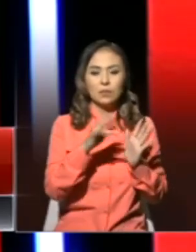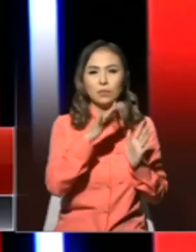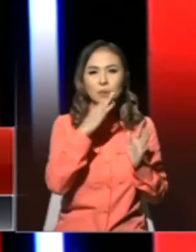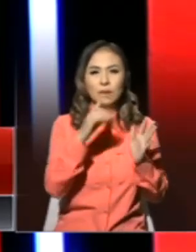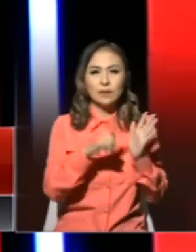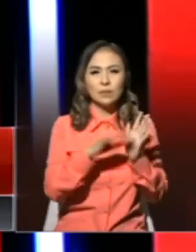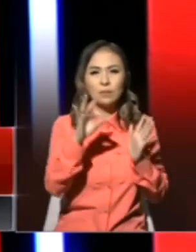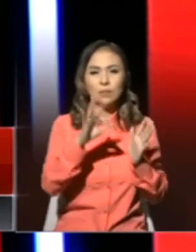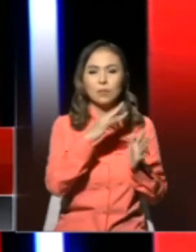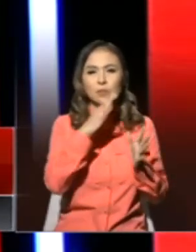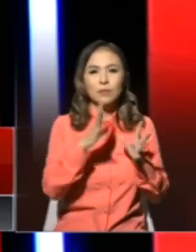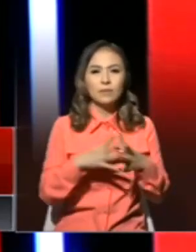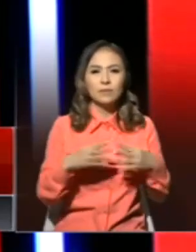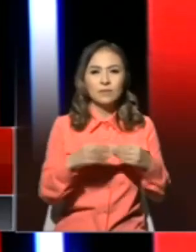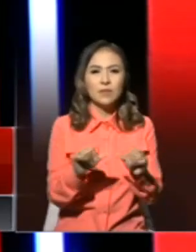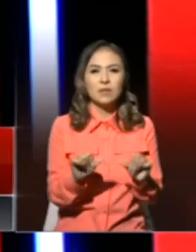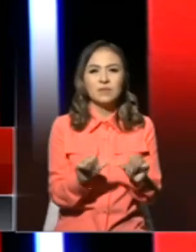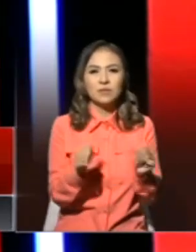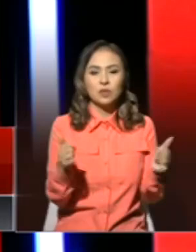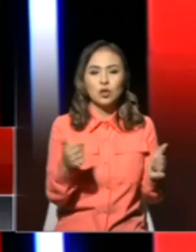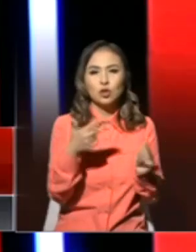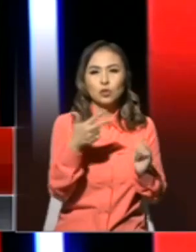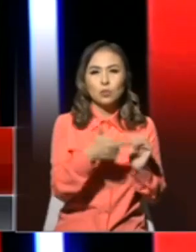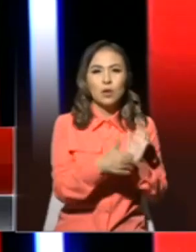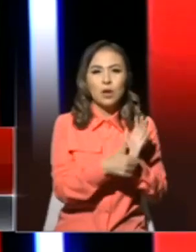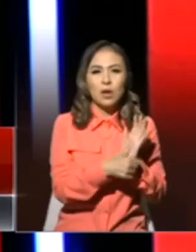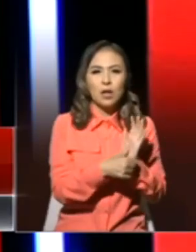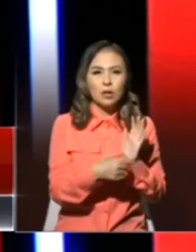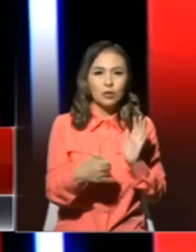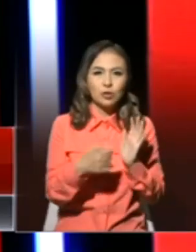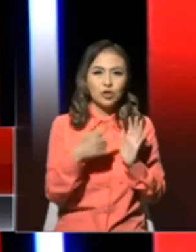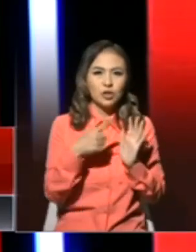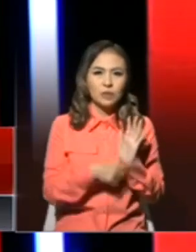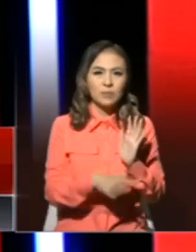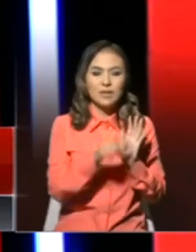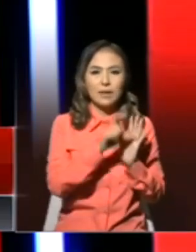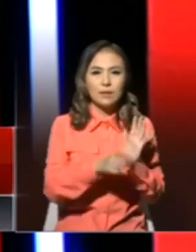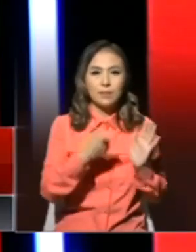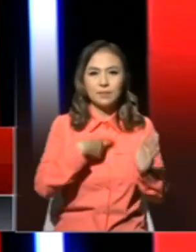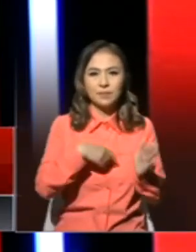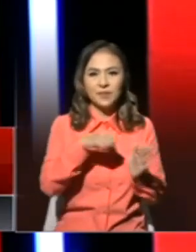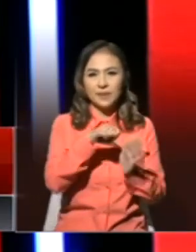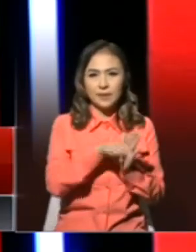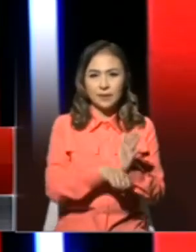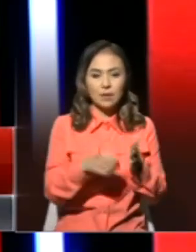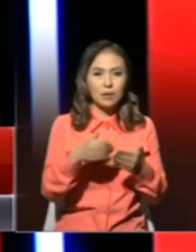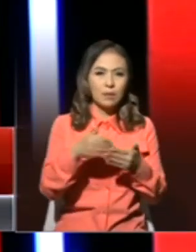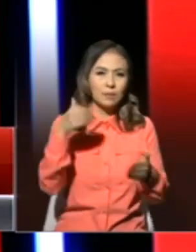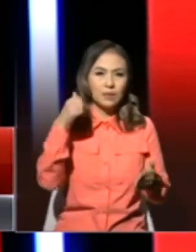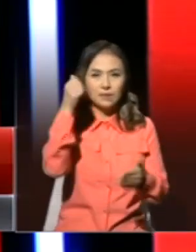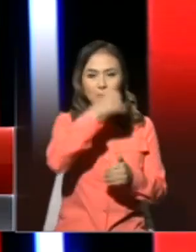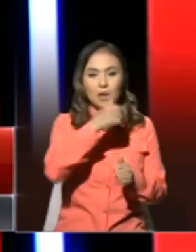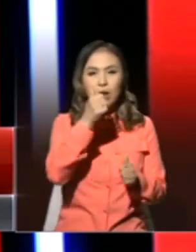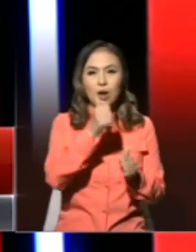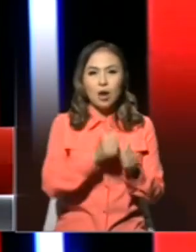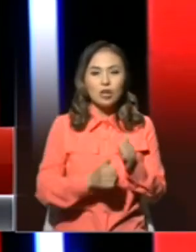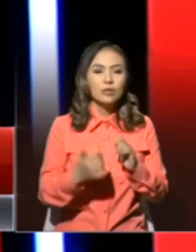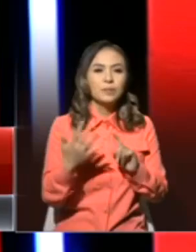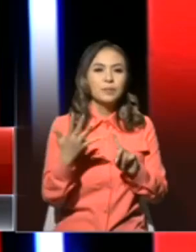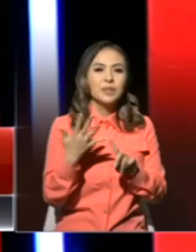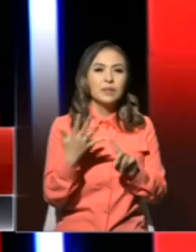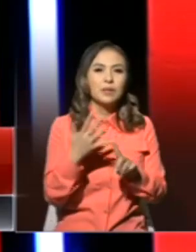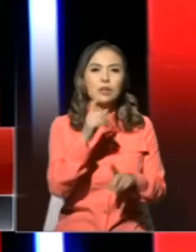Тіпті 3676 адам өзіне қол жұмсаса былтыр, соның әрбір 5-сі